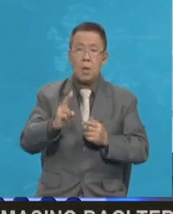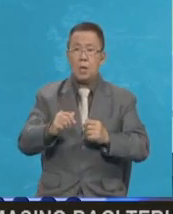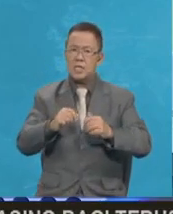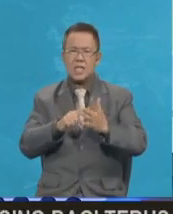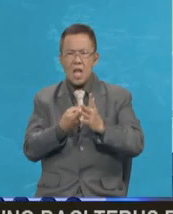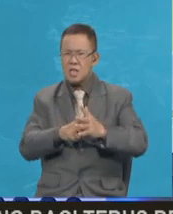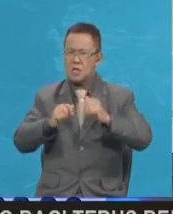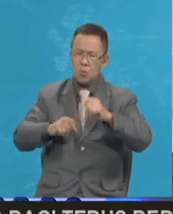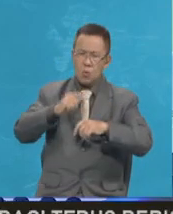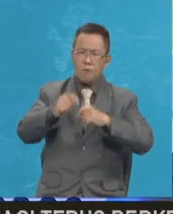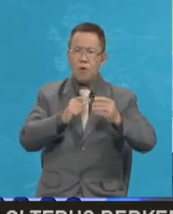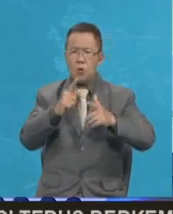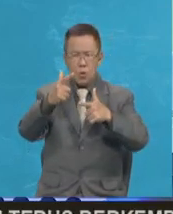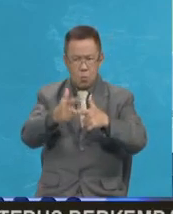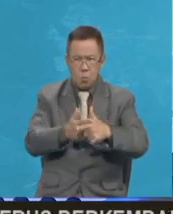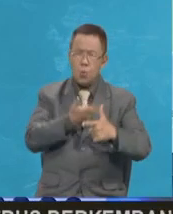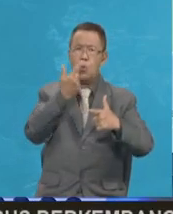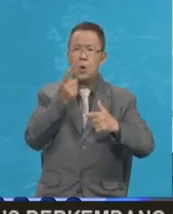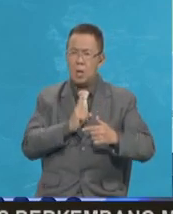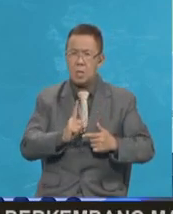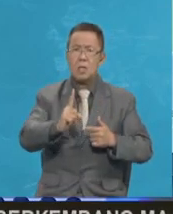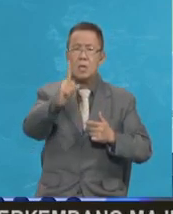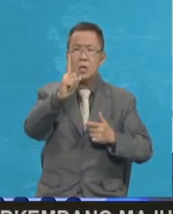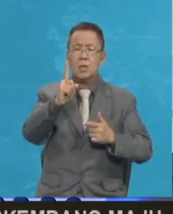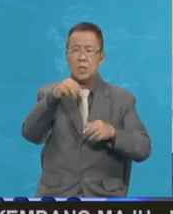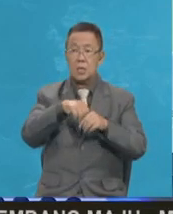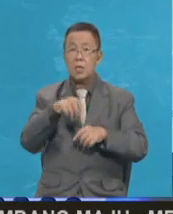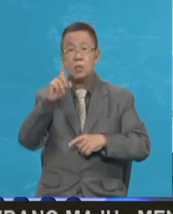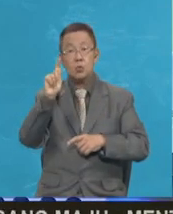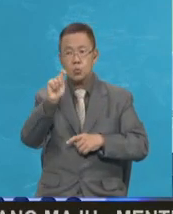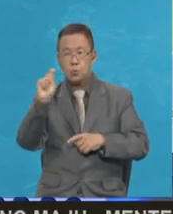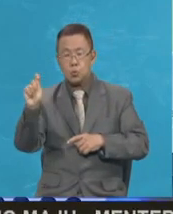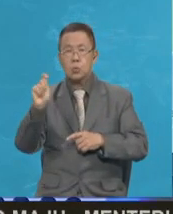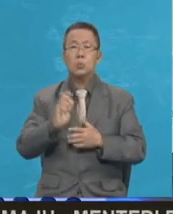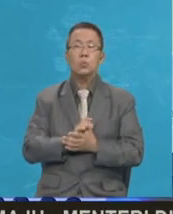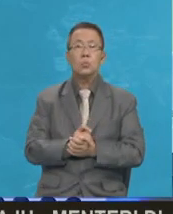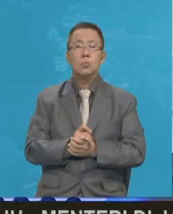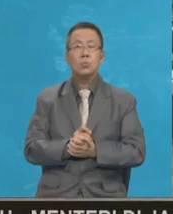program bulan bahasa Arab di Ma'had Islam Brunei daerah tutong